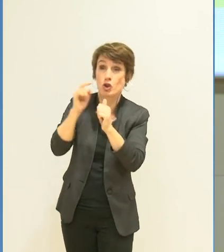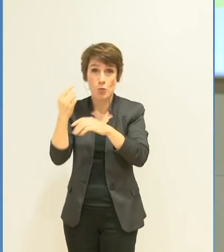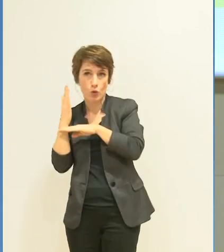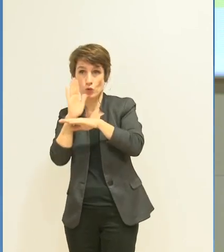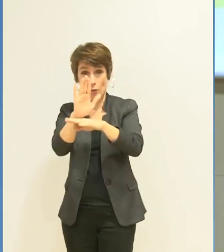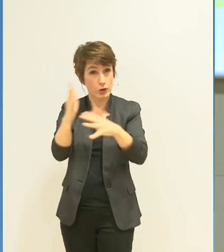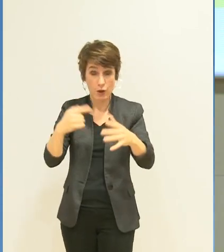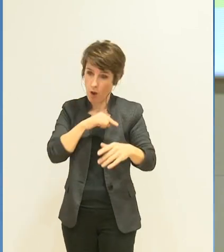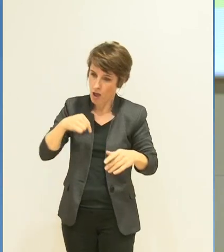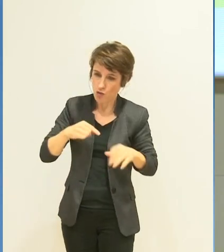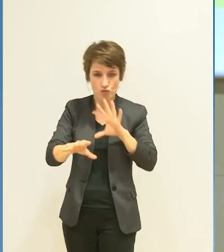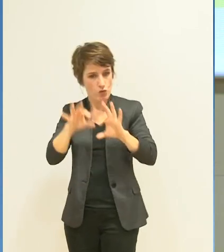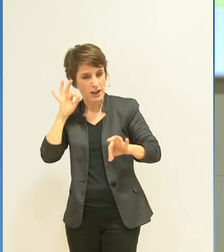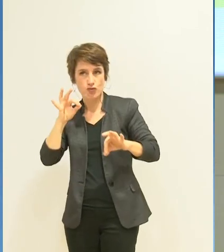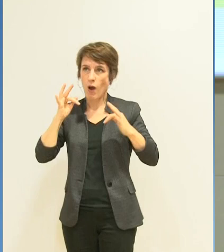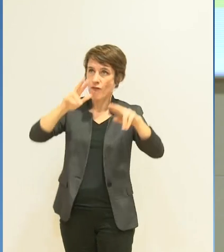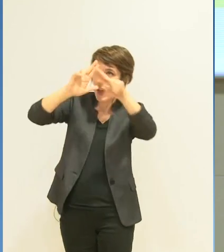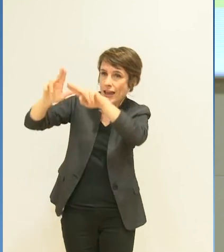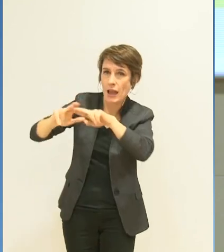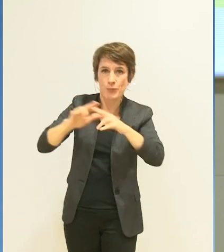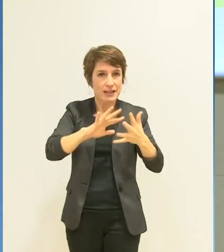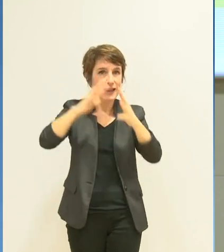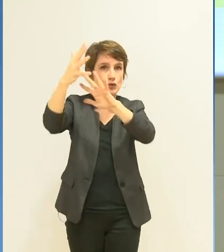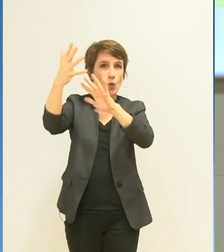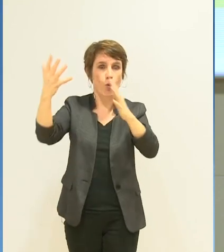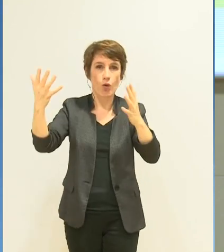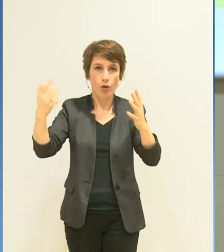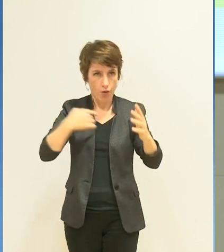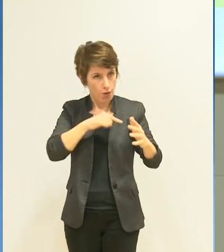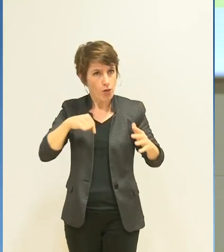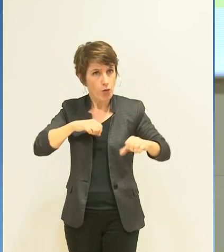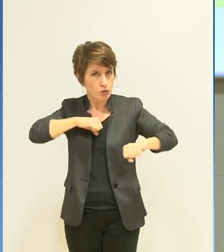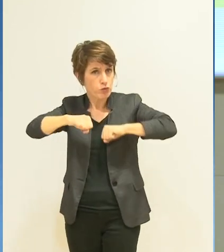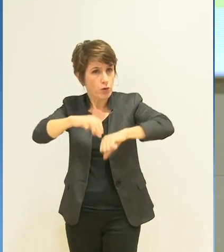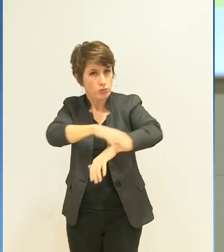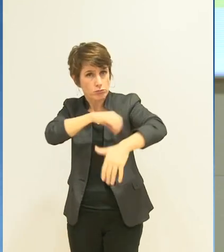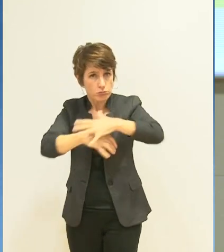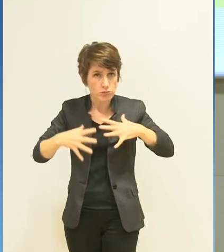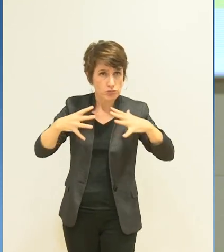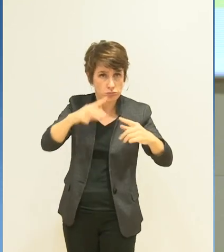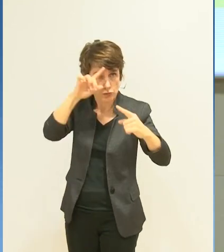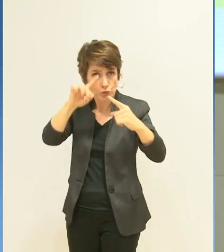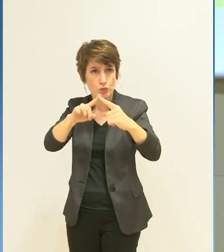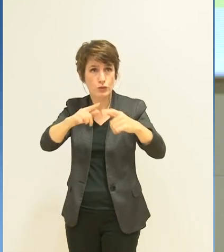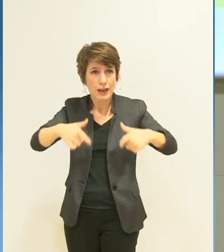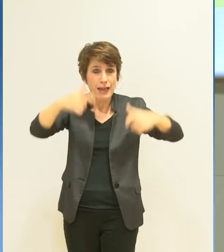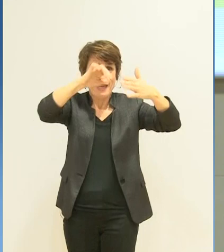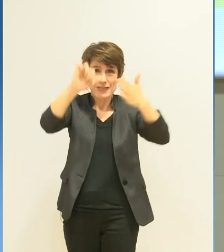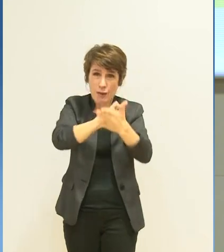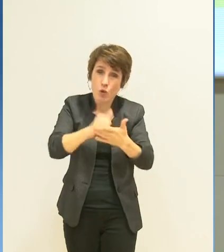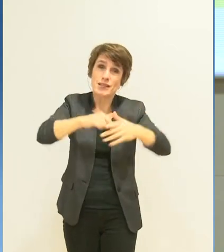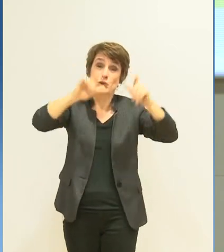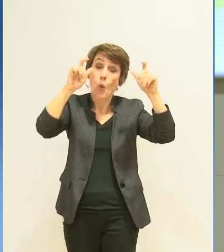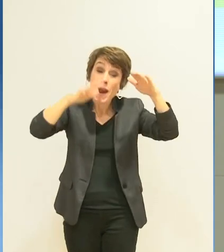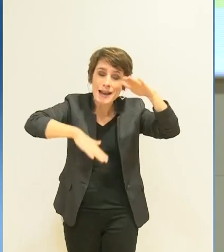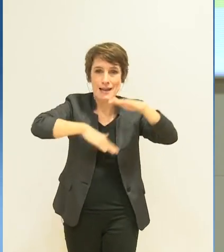fort de réhabilitation puisque je le rappelle nous sommes fortement mobilisée pour limiter la démolition à démolition du